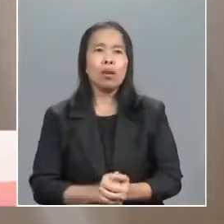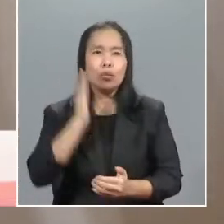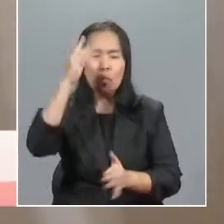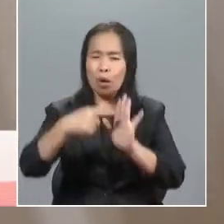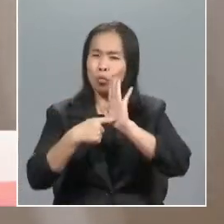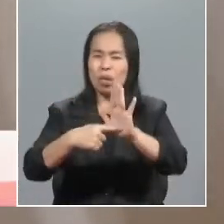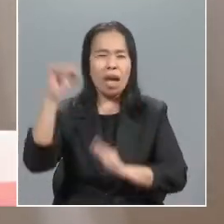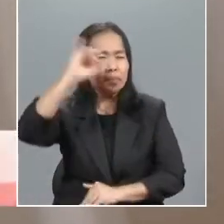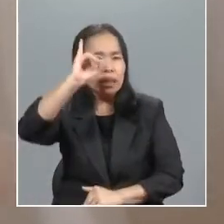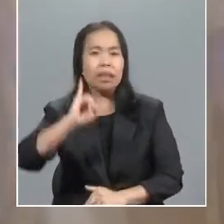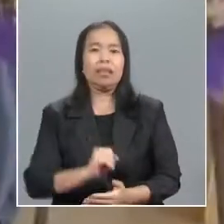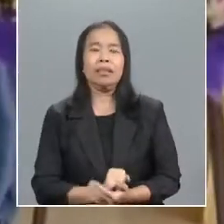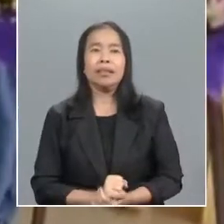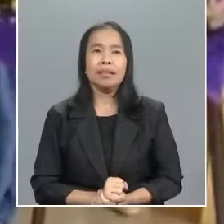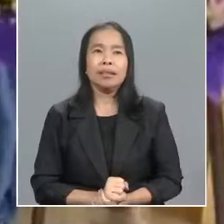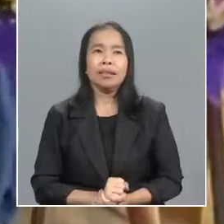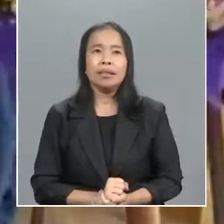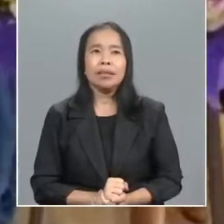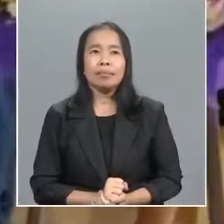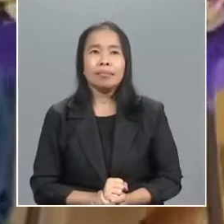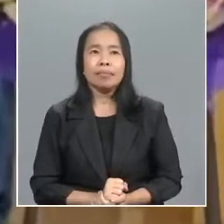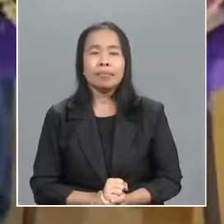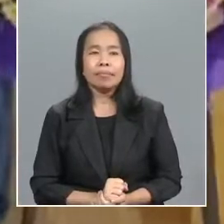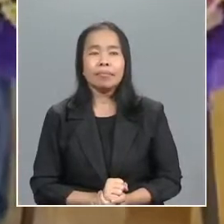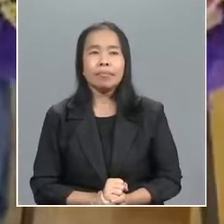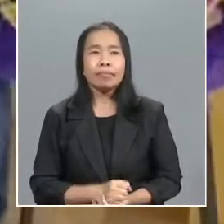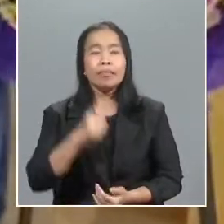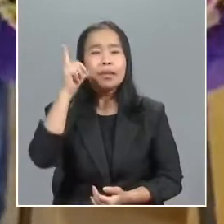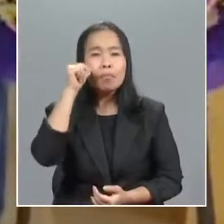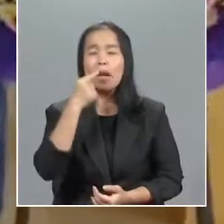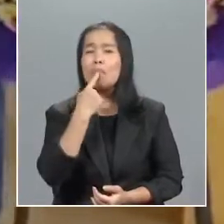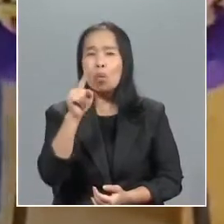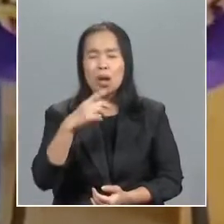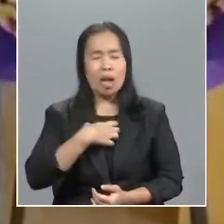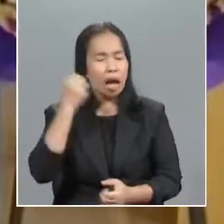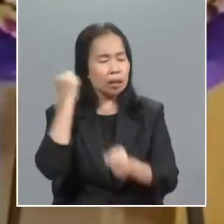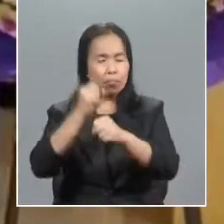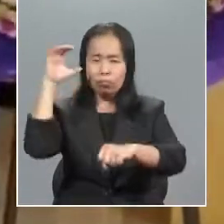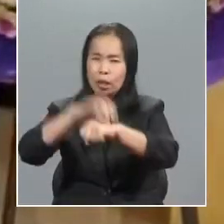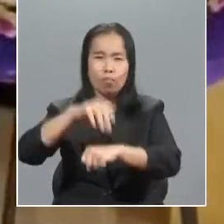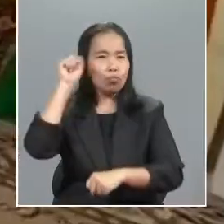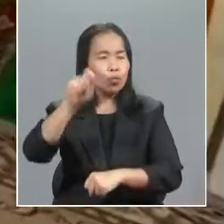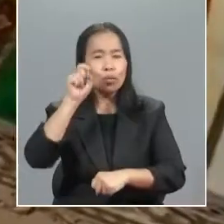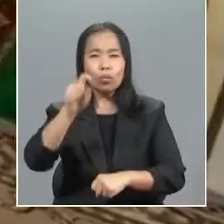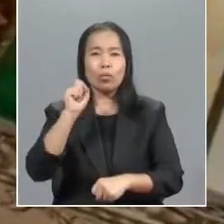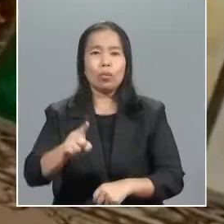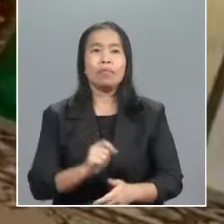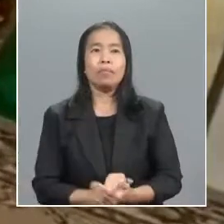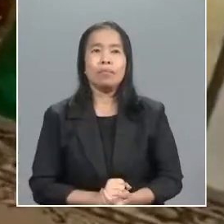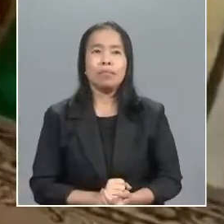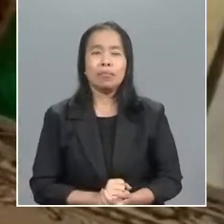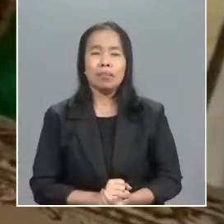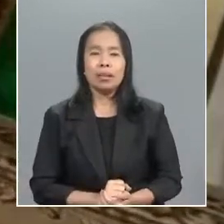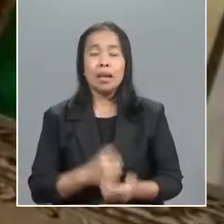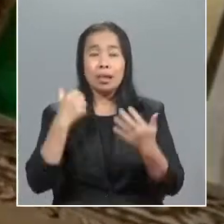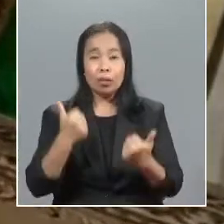ในแผ่นดิน เนี่ยค่ะแม่ก็บอกว่าอยากจะให้ดำเนินคดีกับคนร้ายให้ถึงที่สุดนะคะขณะที่น